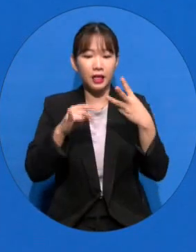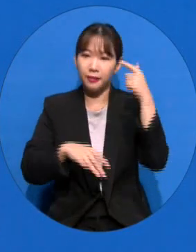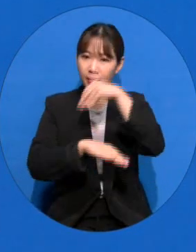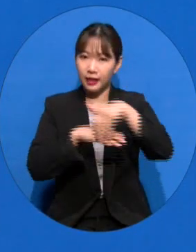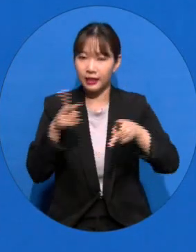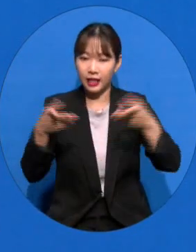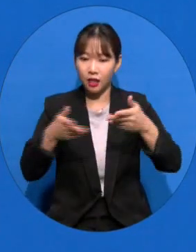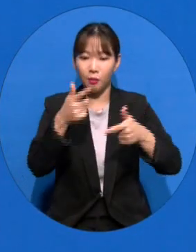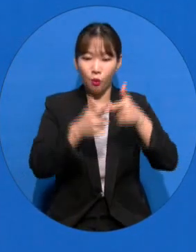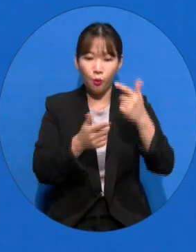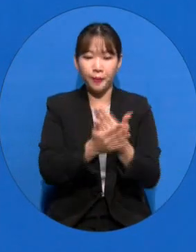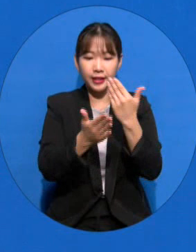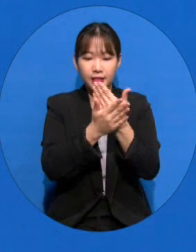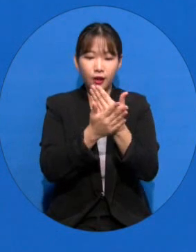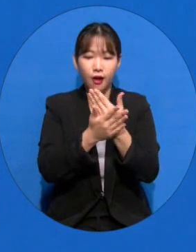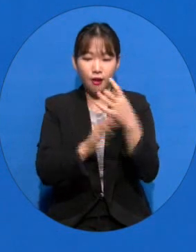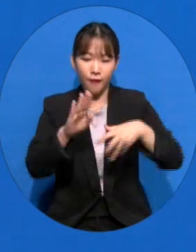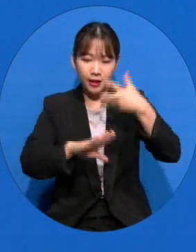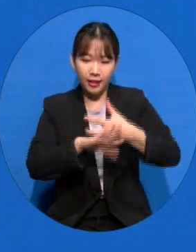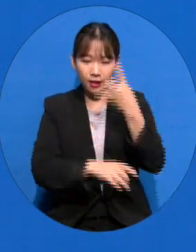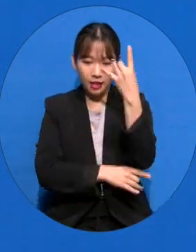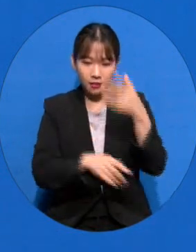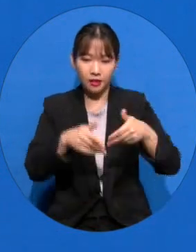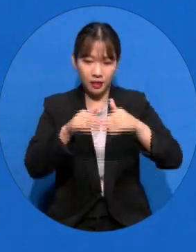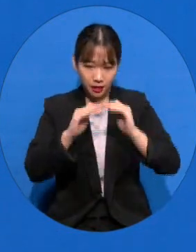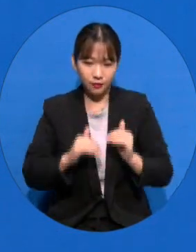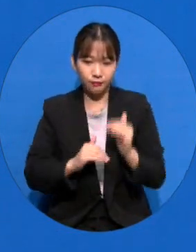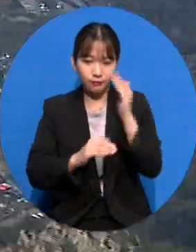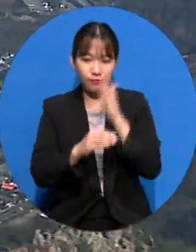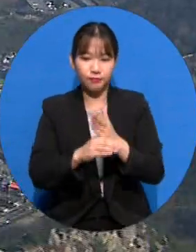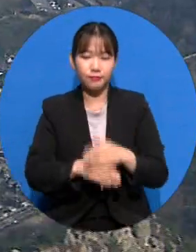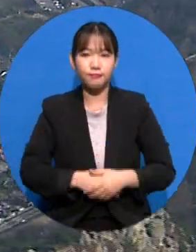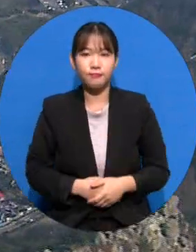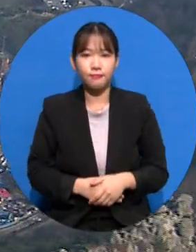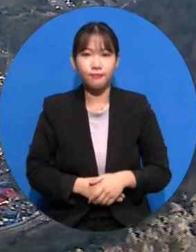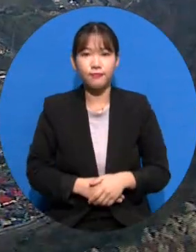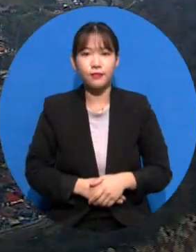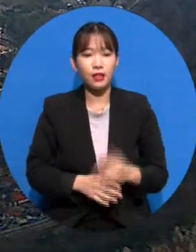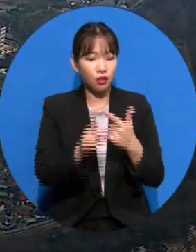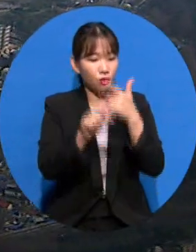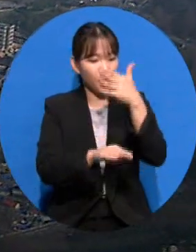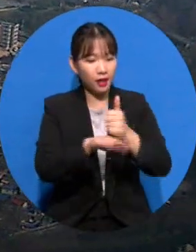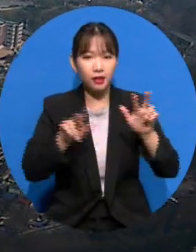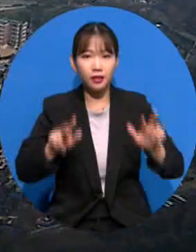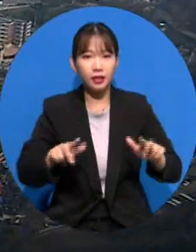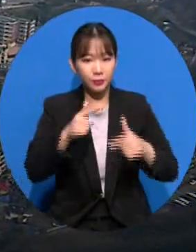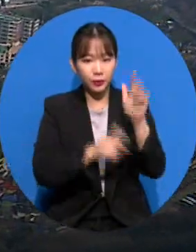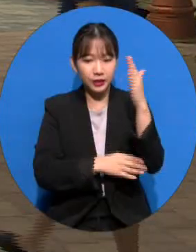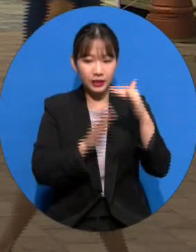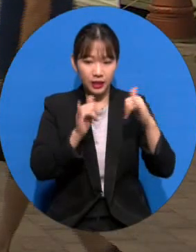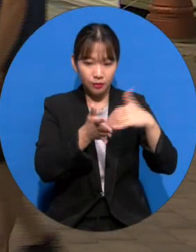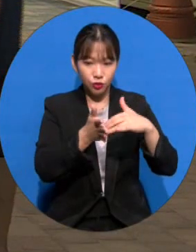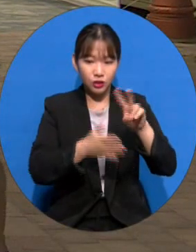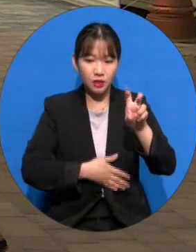전략산업으로 목포 발전의 획기적인 기틀을 마련해 가고 있습니다. 6월 말 현재 목포시의